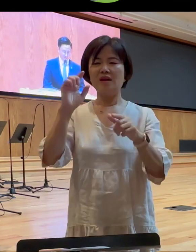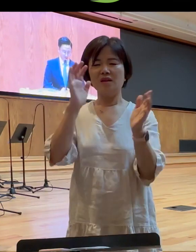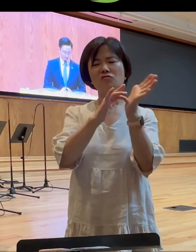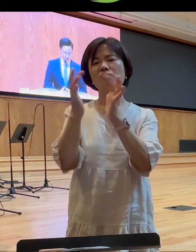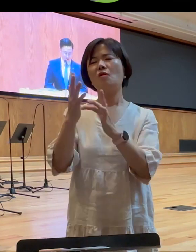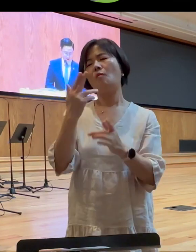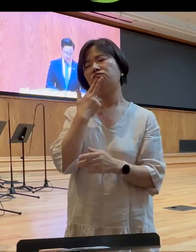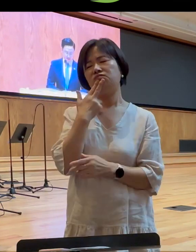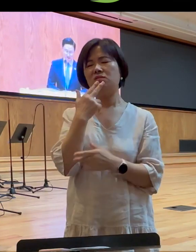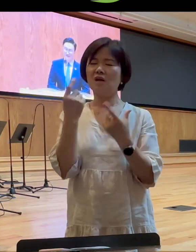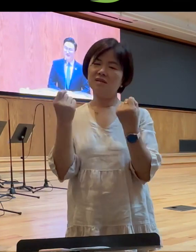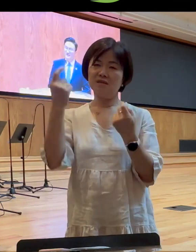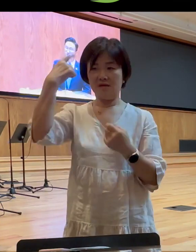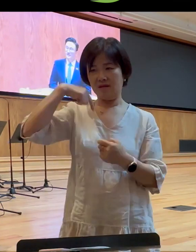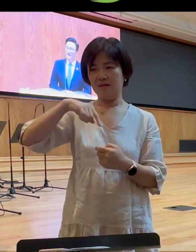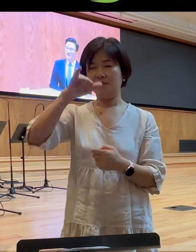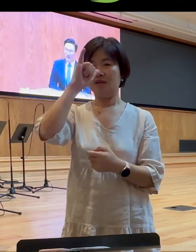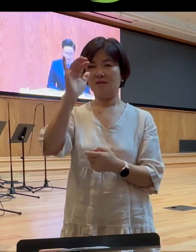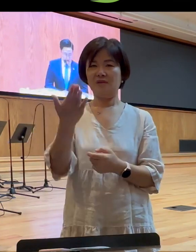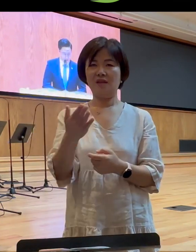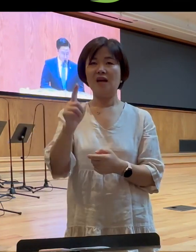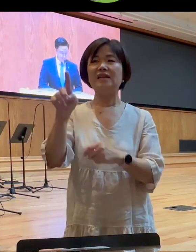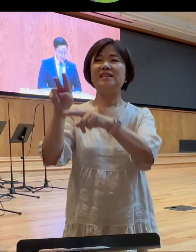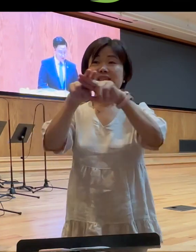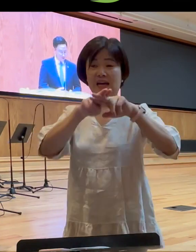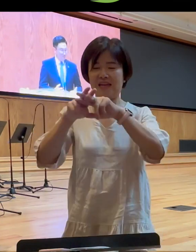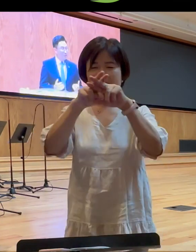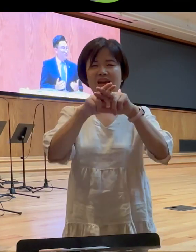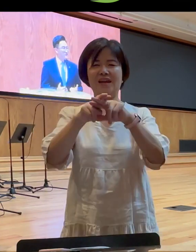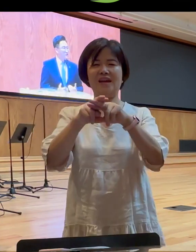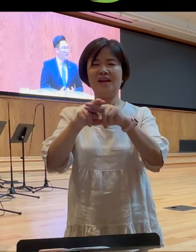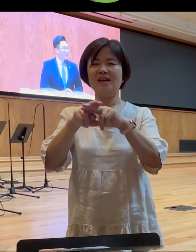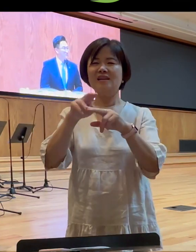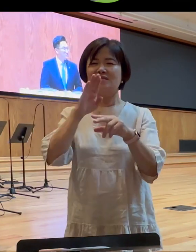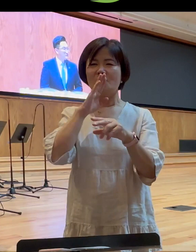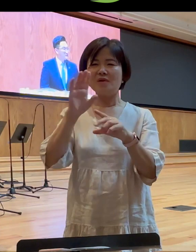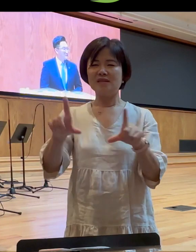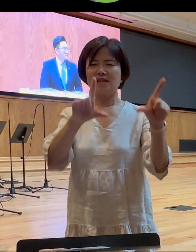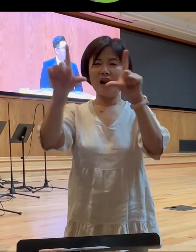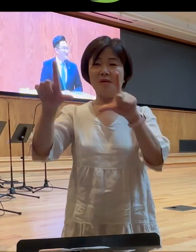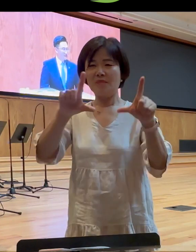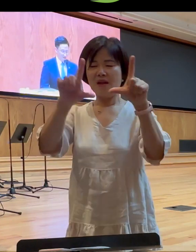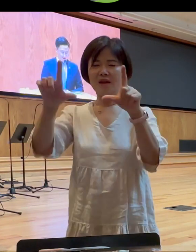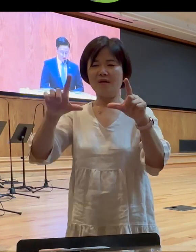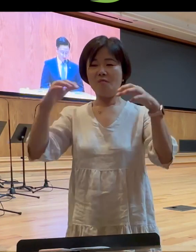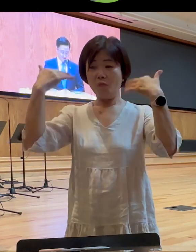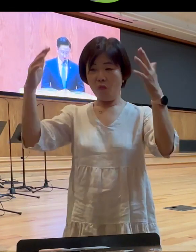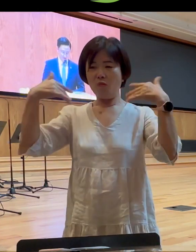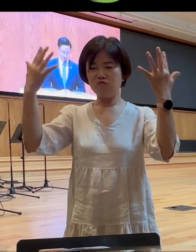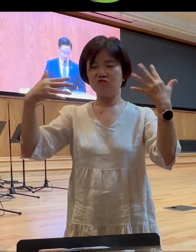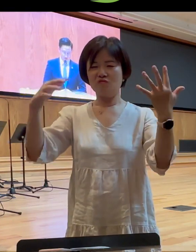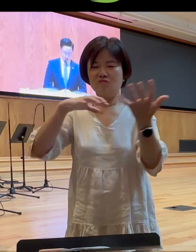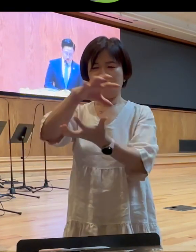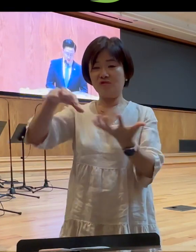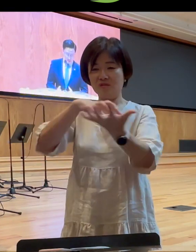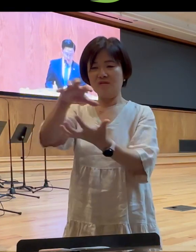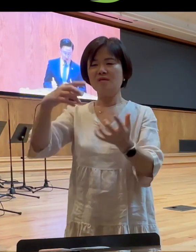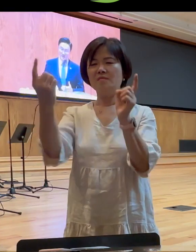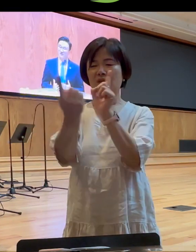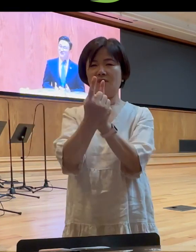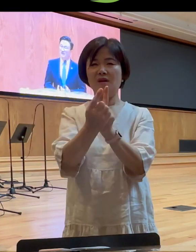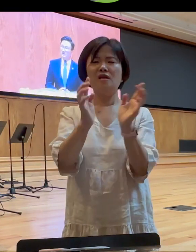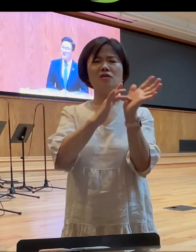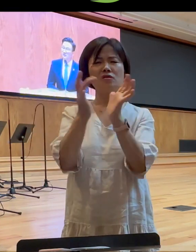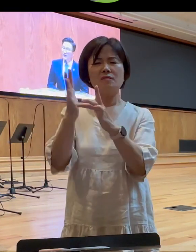것처럼 느껴집니다. 이 자리에 삶의 폭풍을 경험하는 분들이 있으십니까? 예수님이 잠들어